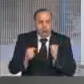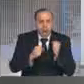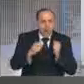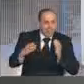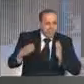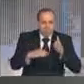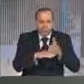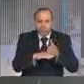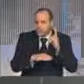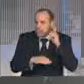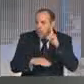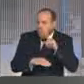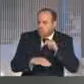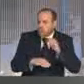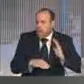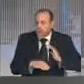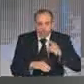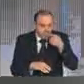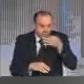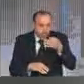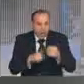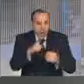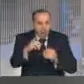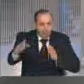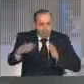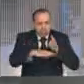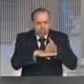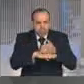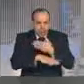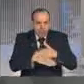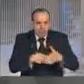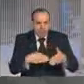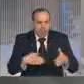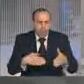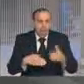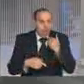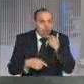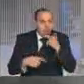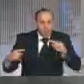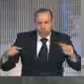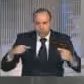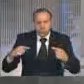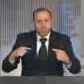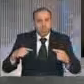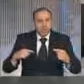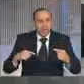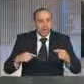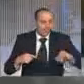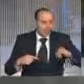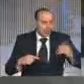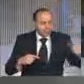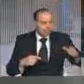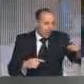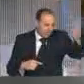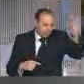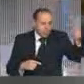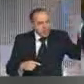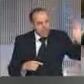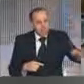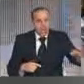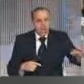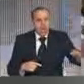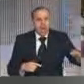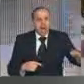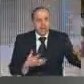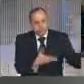بحسب مصادر امنيه وعسكريه اقتحام البوابه المواجهات ادت الى مقتل الشاب بطلق ناري حملت